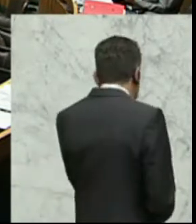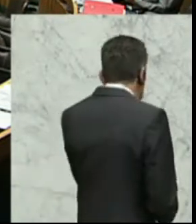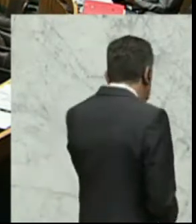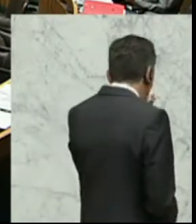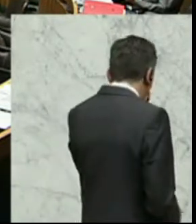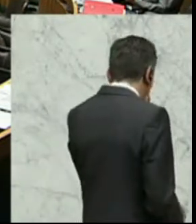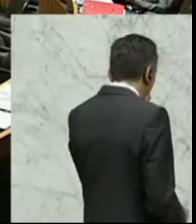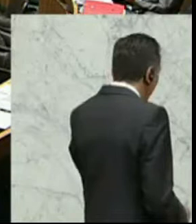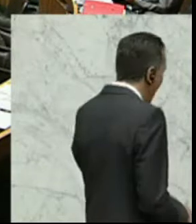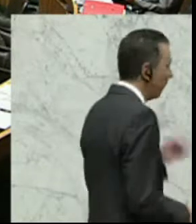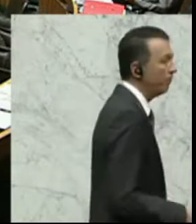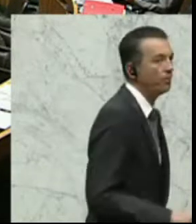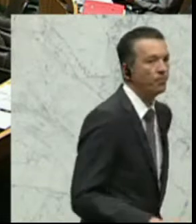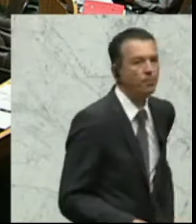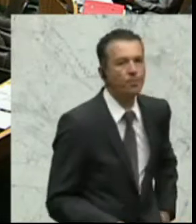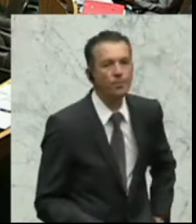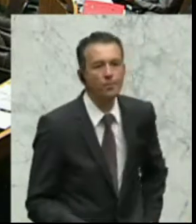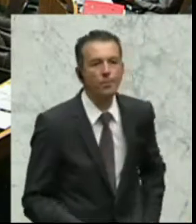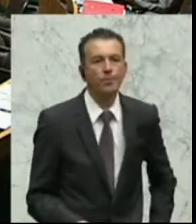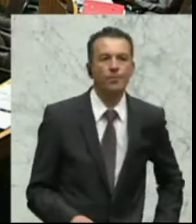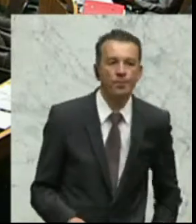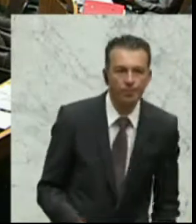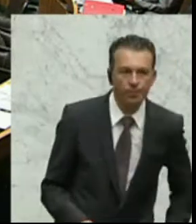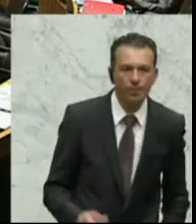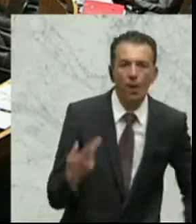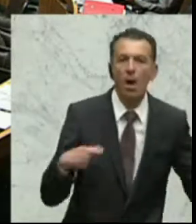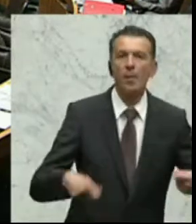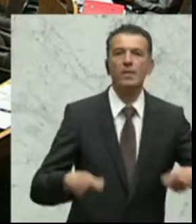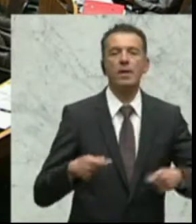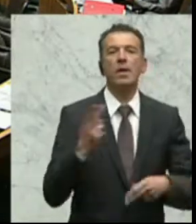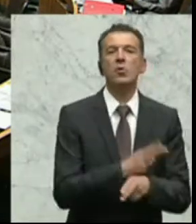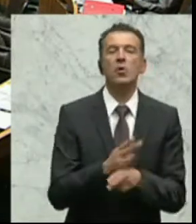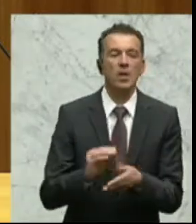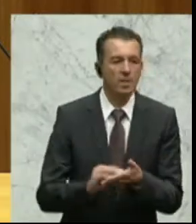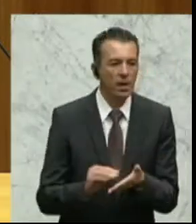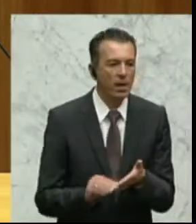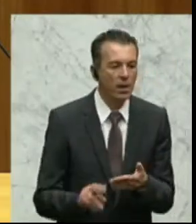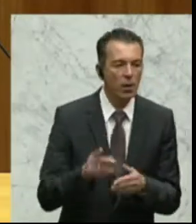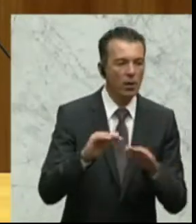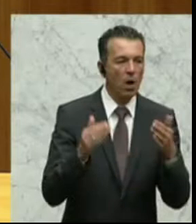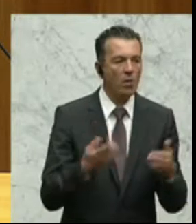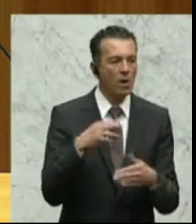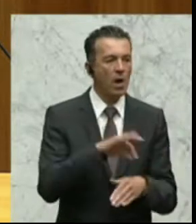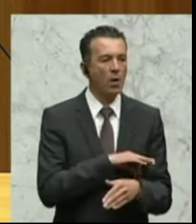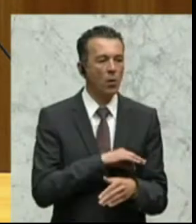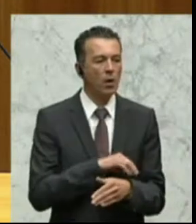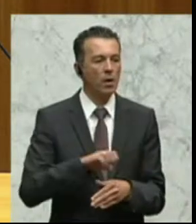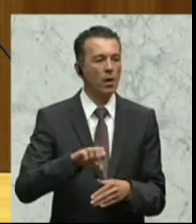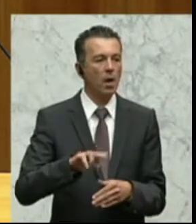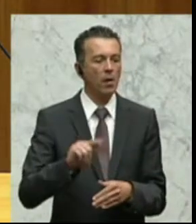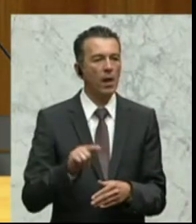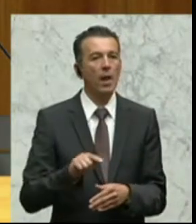Herr Präsident, Herr Staatssekretär, Hohes Haus, der Kollege Ertelschweiger, danke für den Beitrag, wo Sie darauf hingewiesen